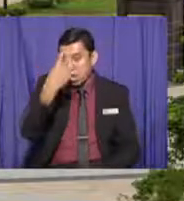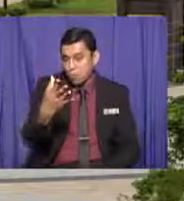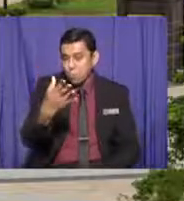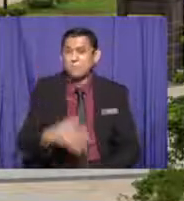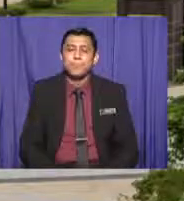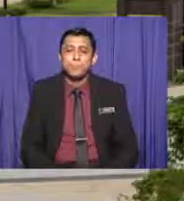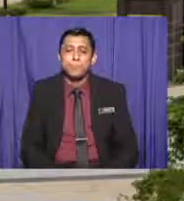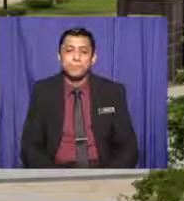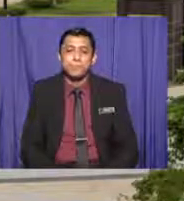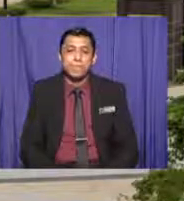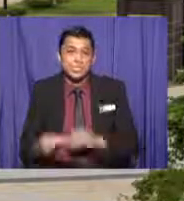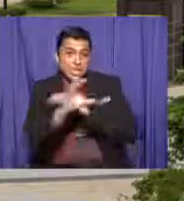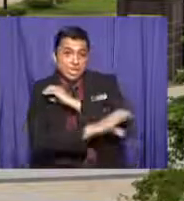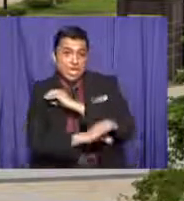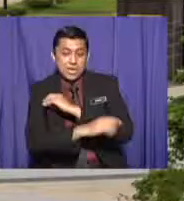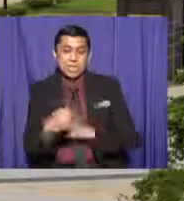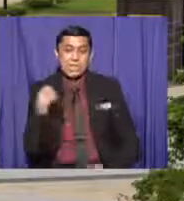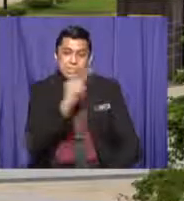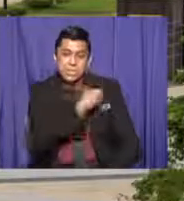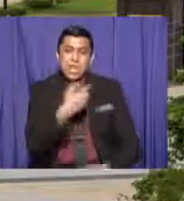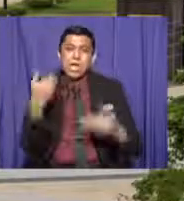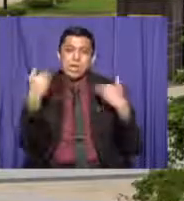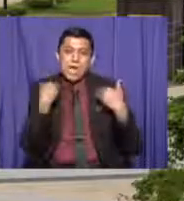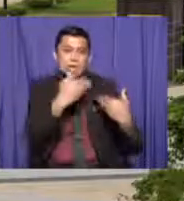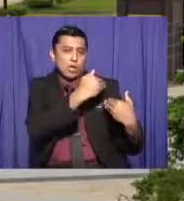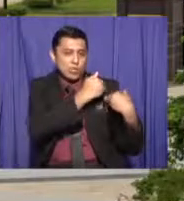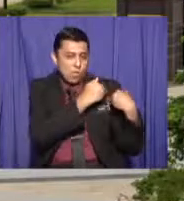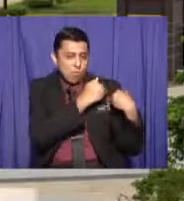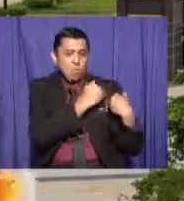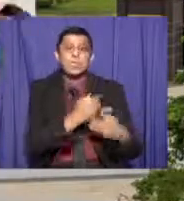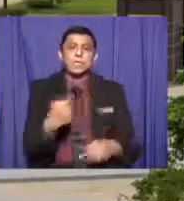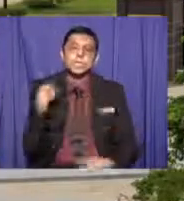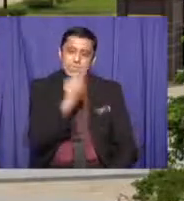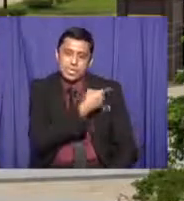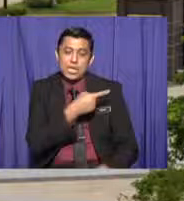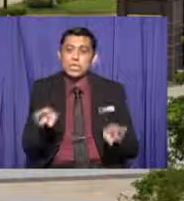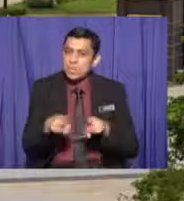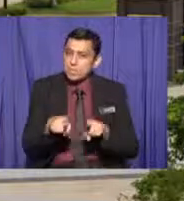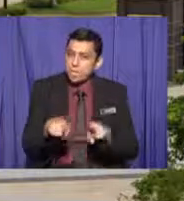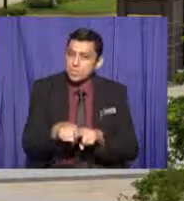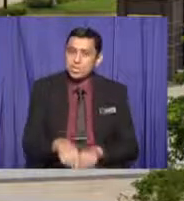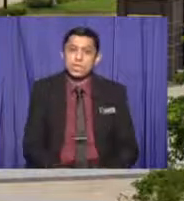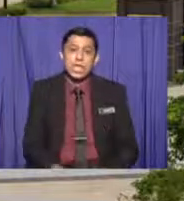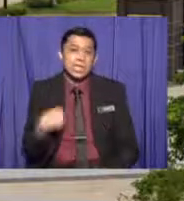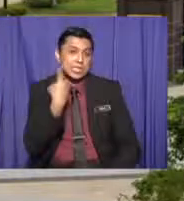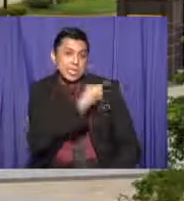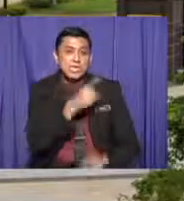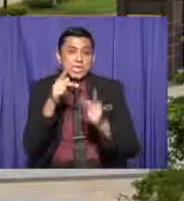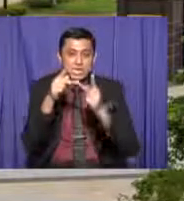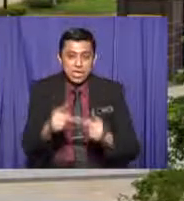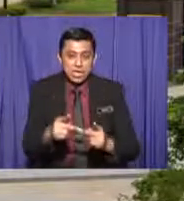bahawa negara kita adalah tanggungjawab kita. Sama-sama, kita